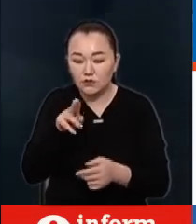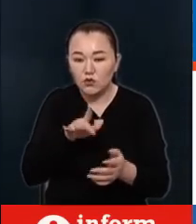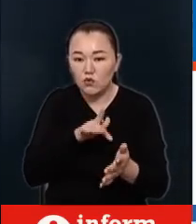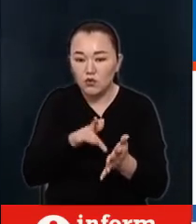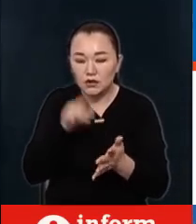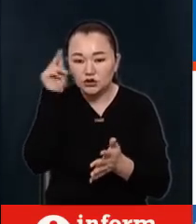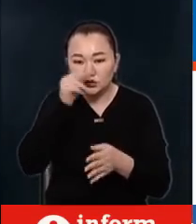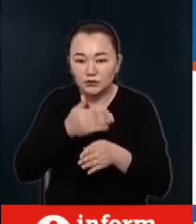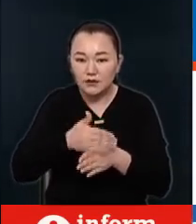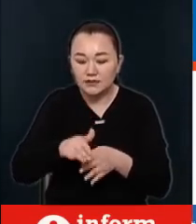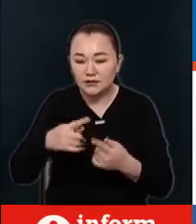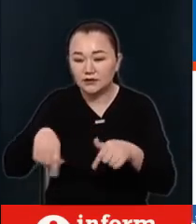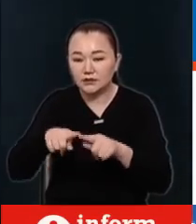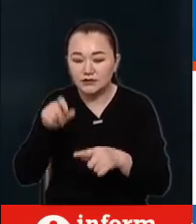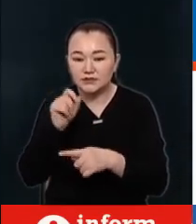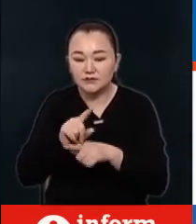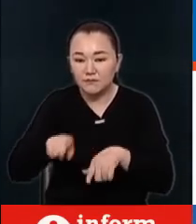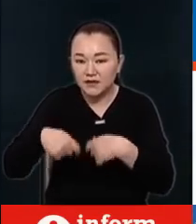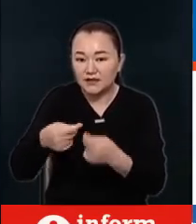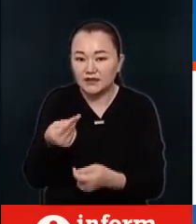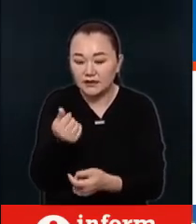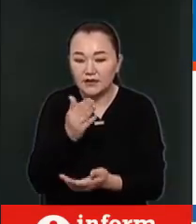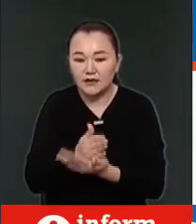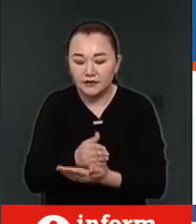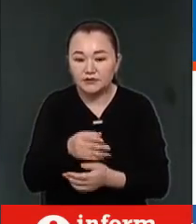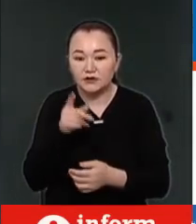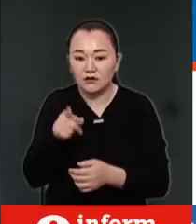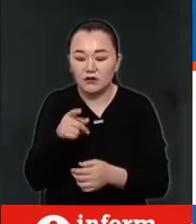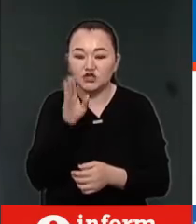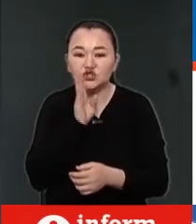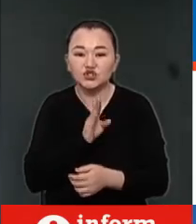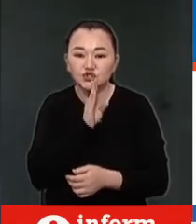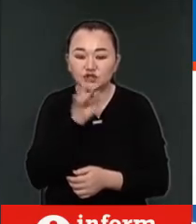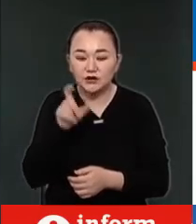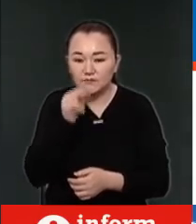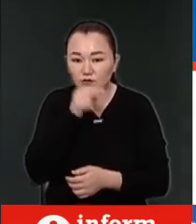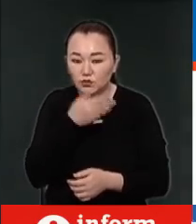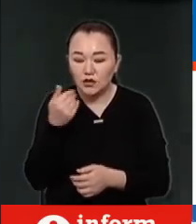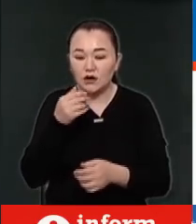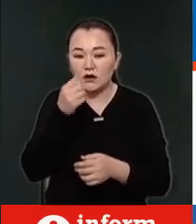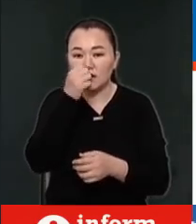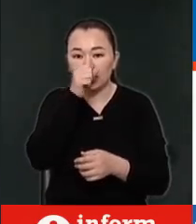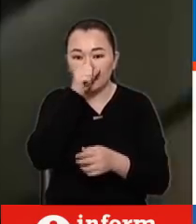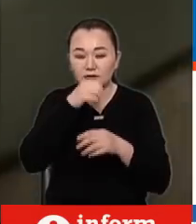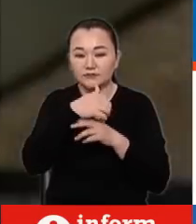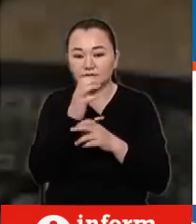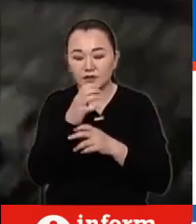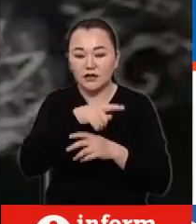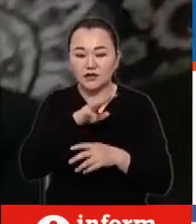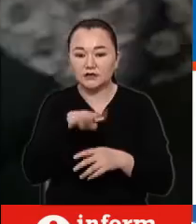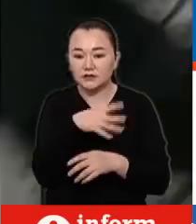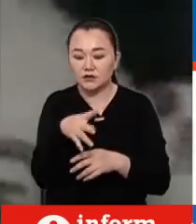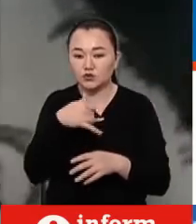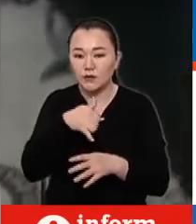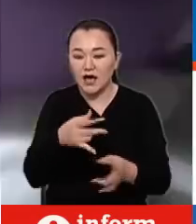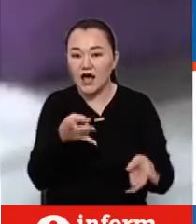білім бөлімінің басшысына берілген сәті бар. Ешқандай күдік тудырмайтын әйел көліктің жүк салғышында ала сөмкені қалдыра. Дәл